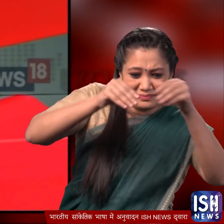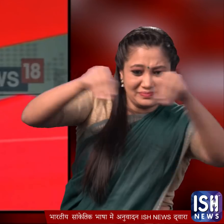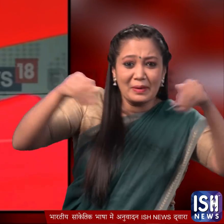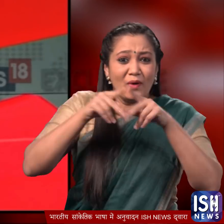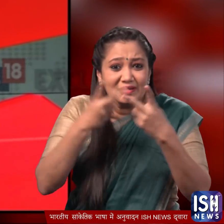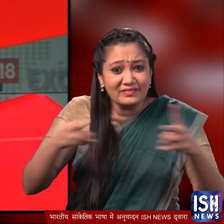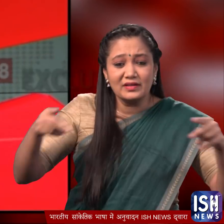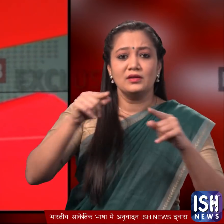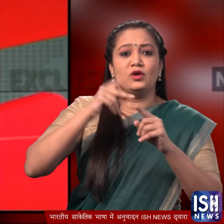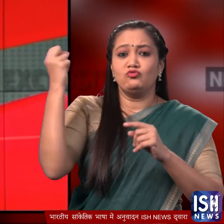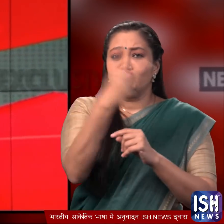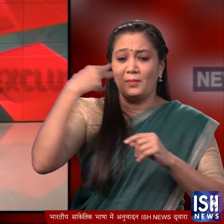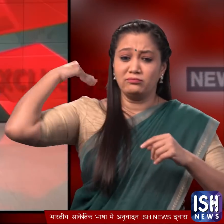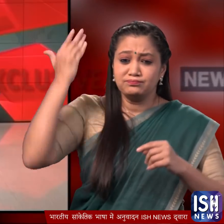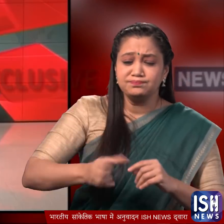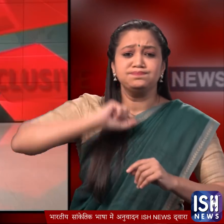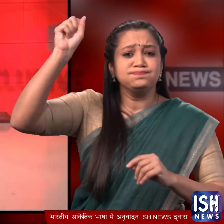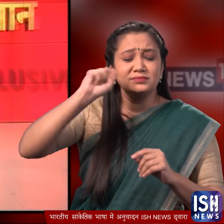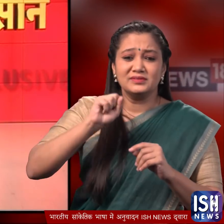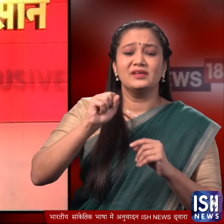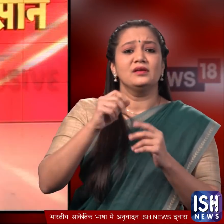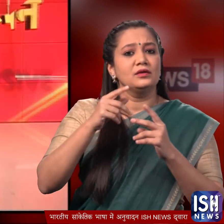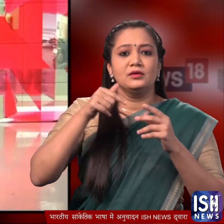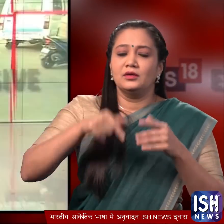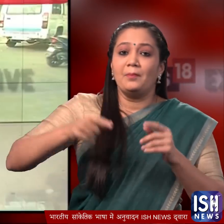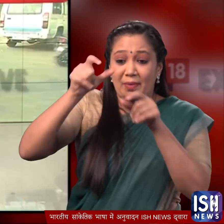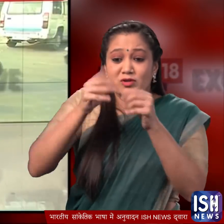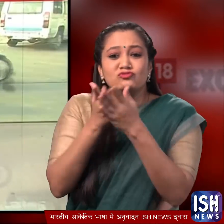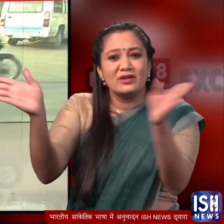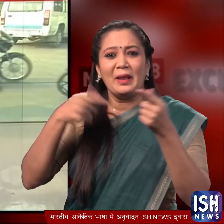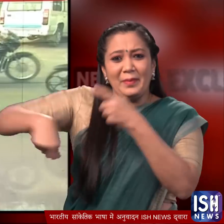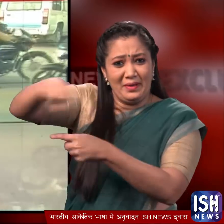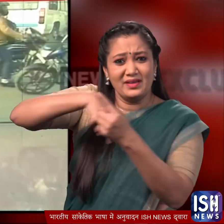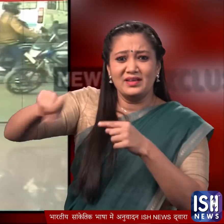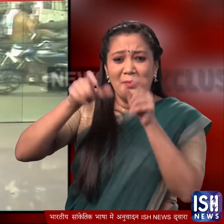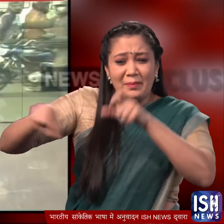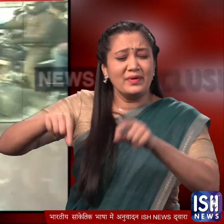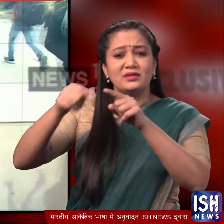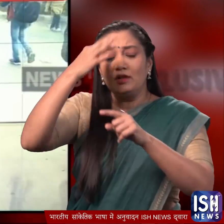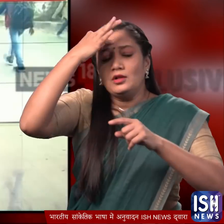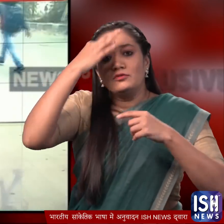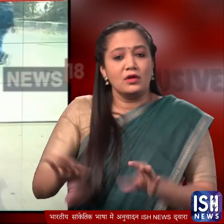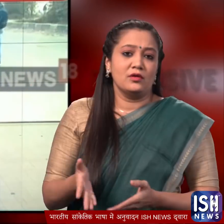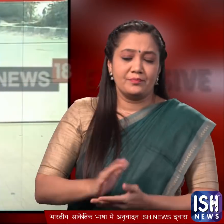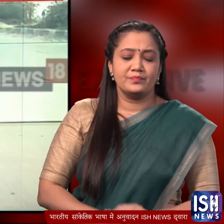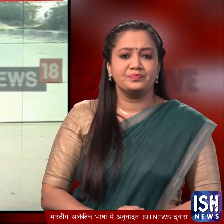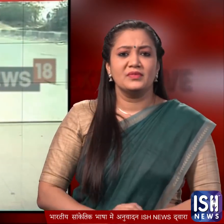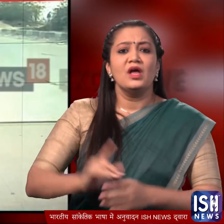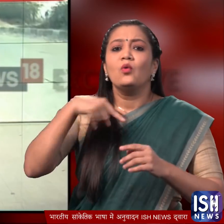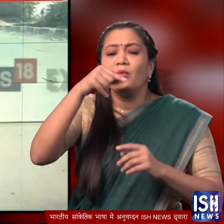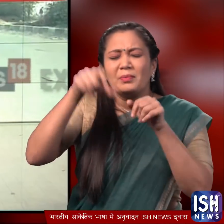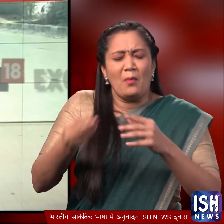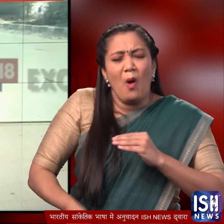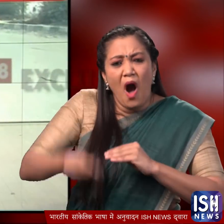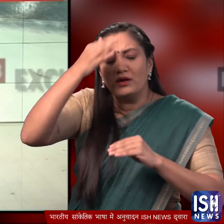2 महीने से चल रहा किसान संगठनों का प्रदर्शन आम लोगों के लिए सिरदर्द बन चुका। सबसे ज्यादा परेशानी उन लोगों को उठानी पड़ रही है जिन्हें